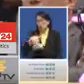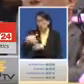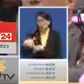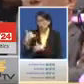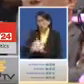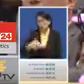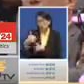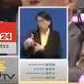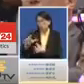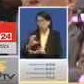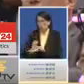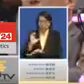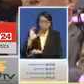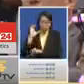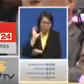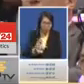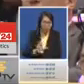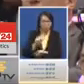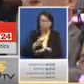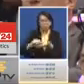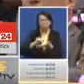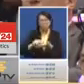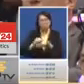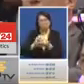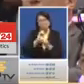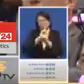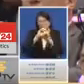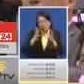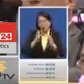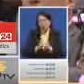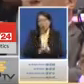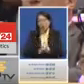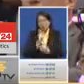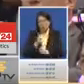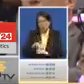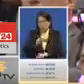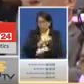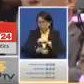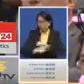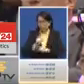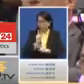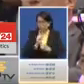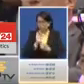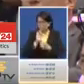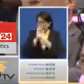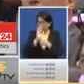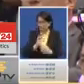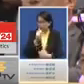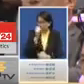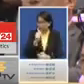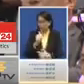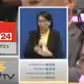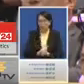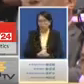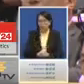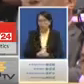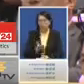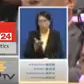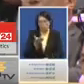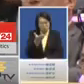นอกจากไม่เขียนแล้วหรือเขียนไม่ชัดไม่เน้นแล้วนี่ท่านต้องปฏิบัติให้เป็นตัวอย่างขอทีเถอะ